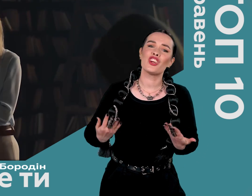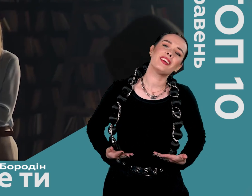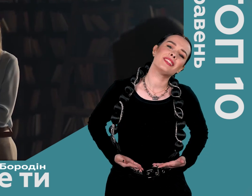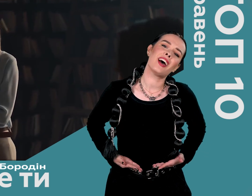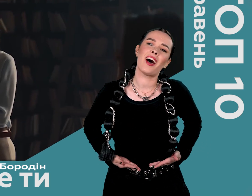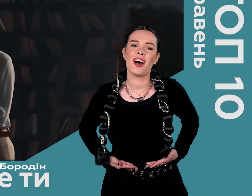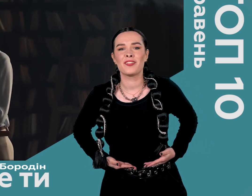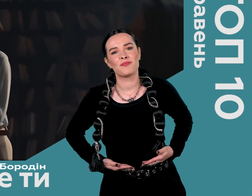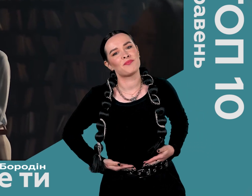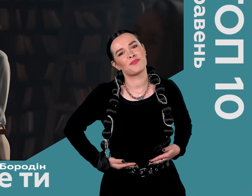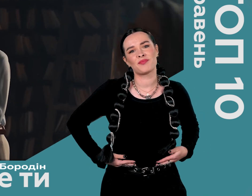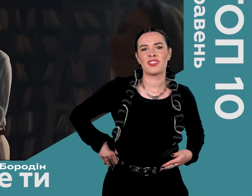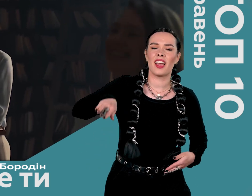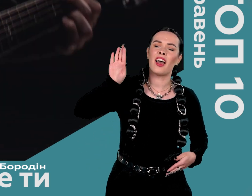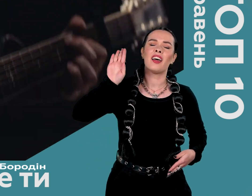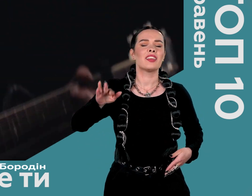Життя.